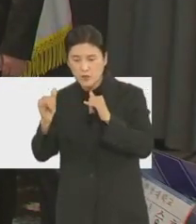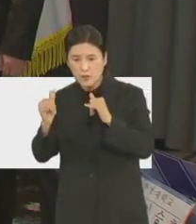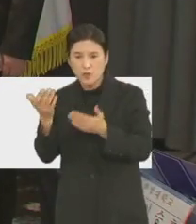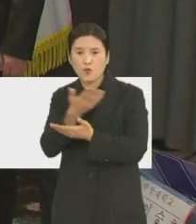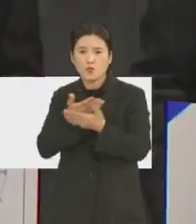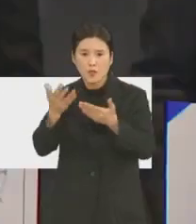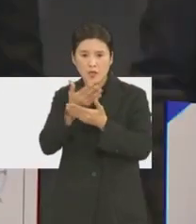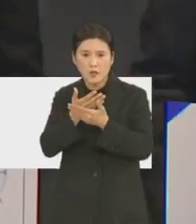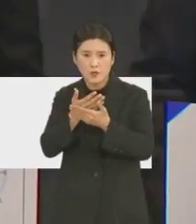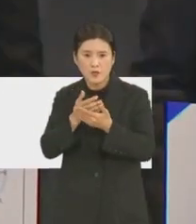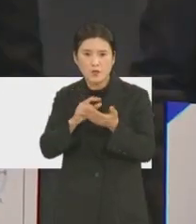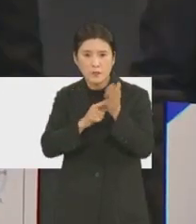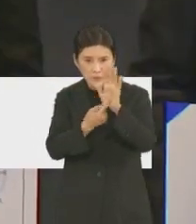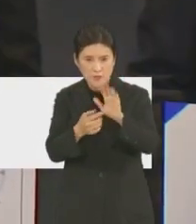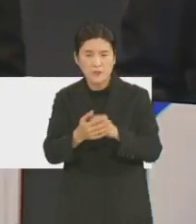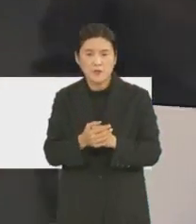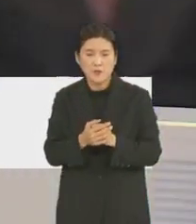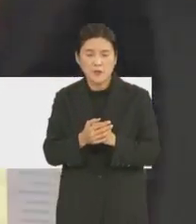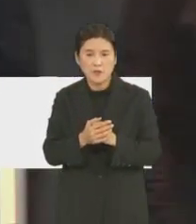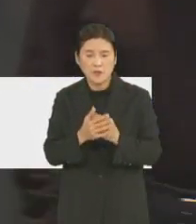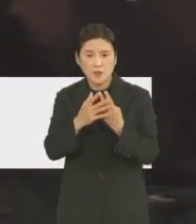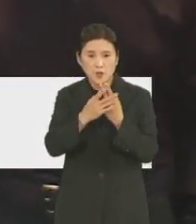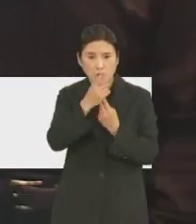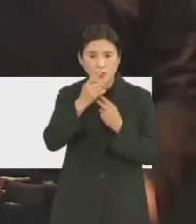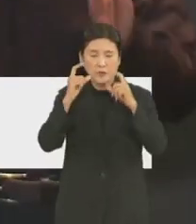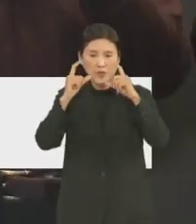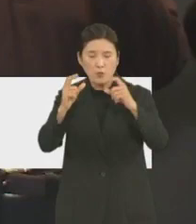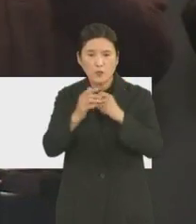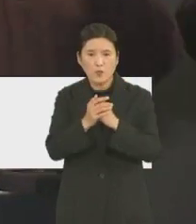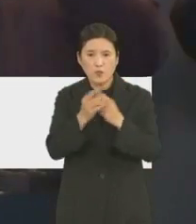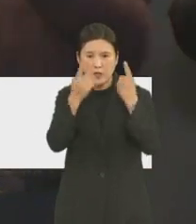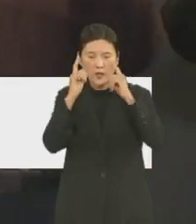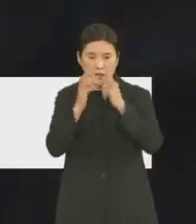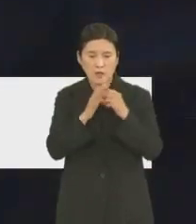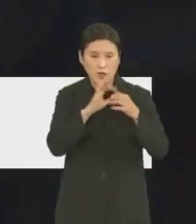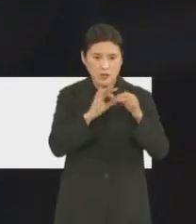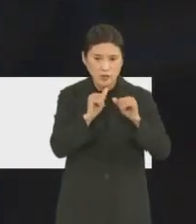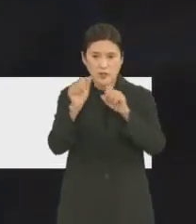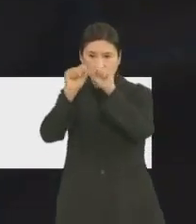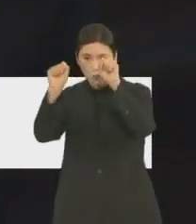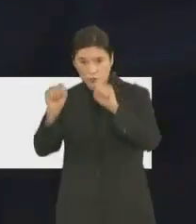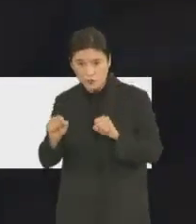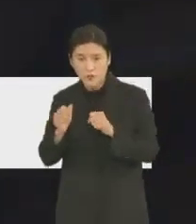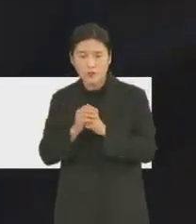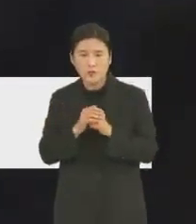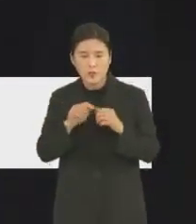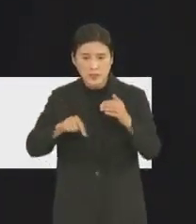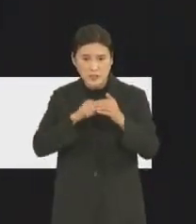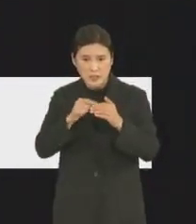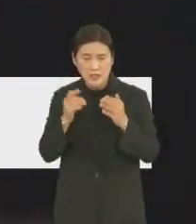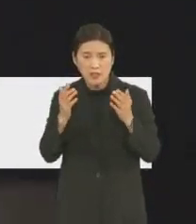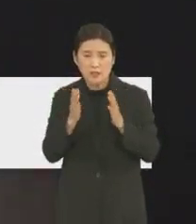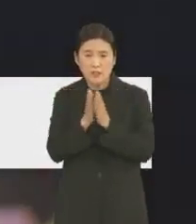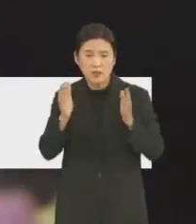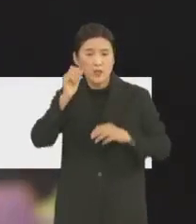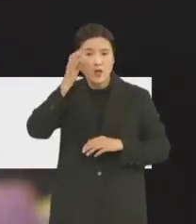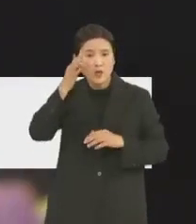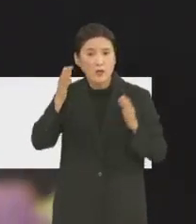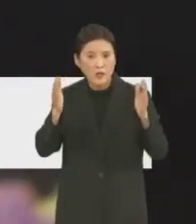나가겠다고 밝혔습니다 통합논의 선포는 대학별로 구성원과 동문 등을 대상으로 내부 논의를 시작한지